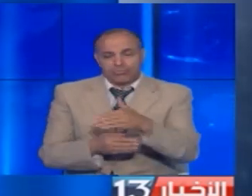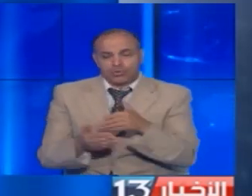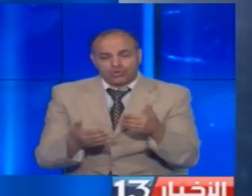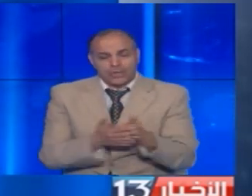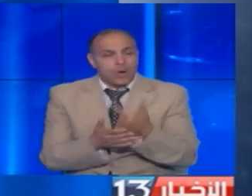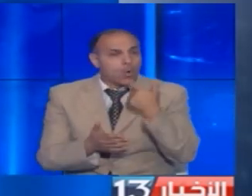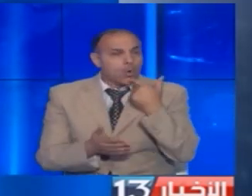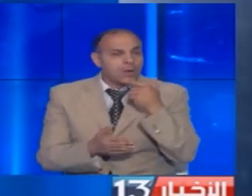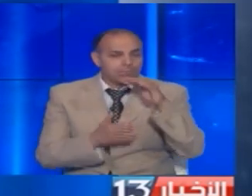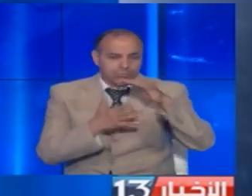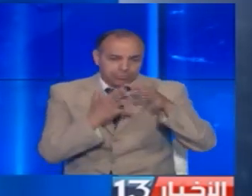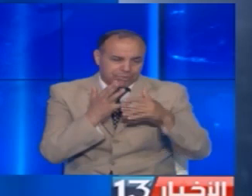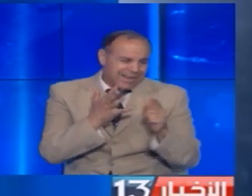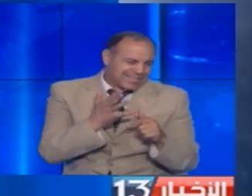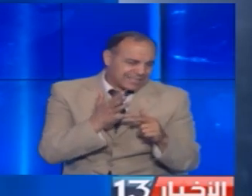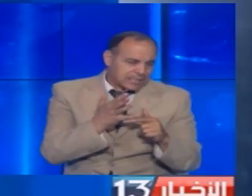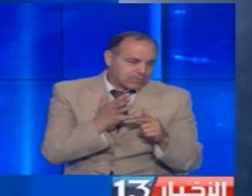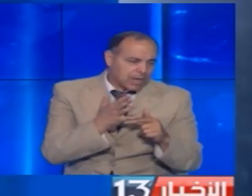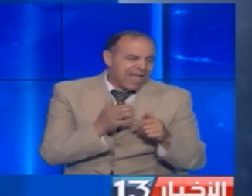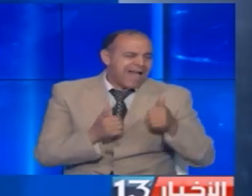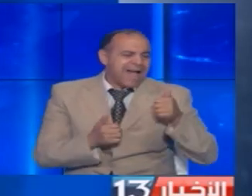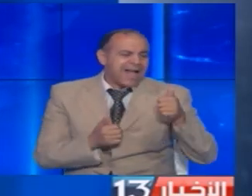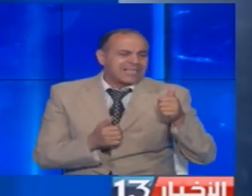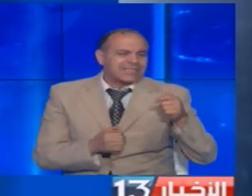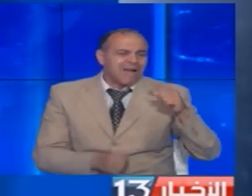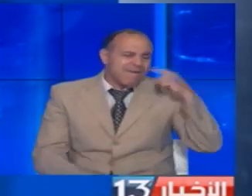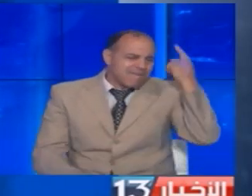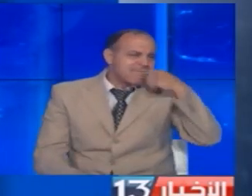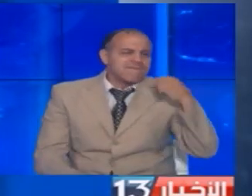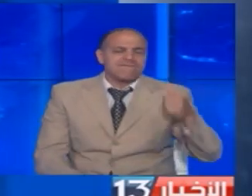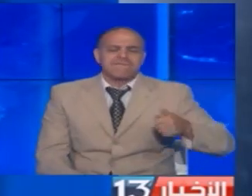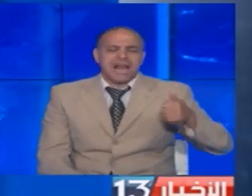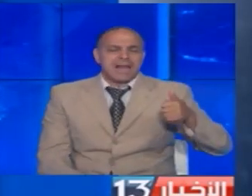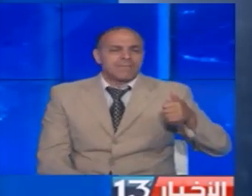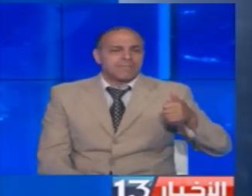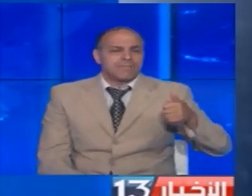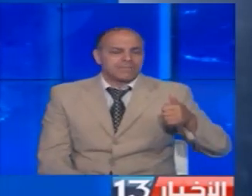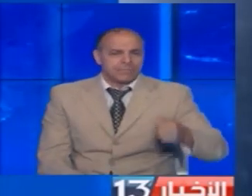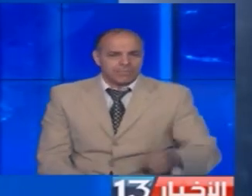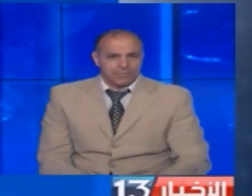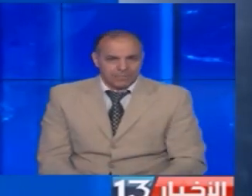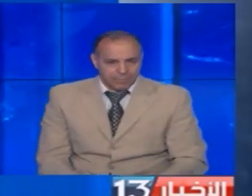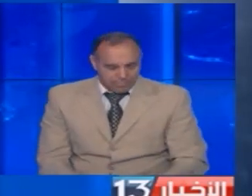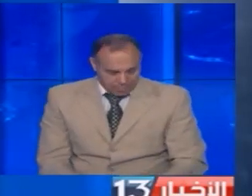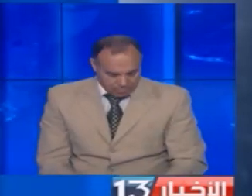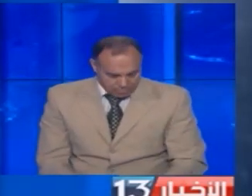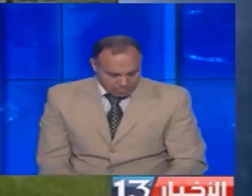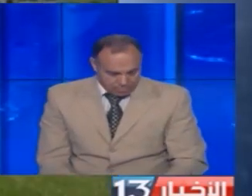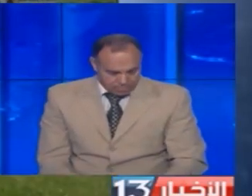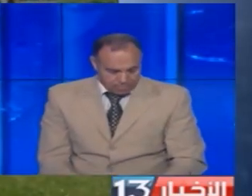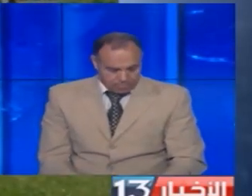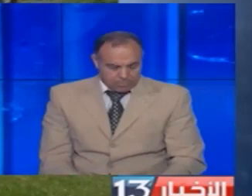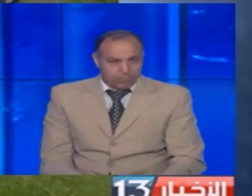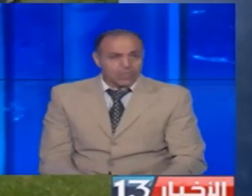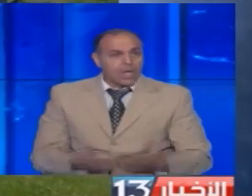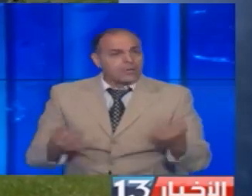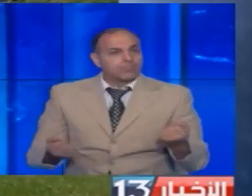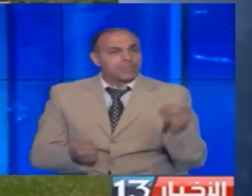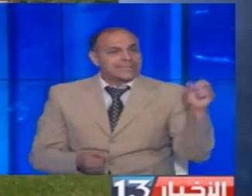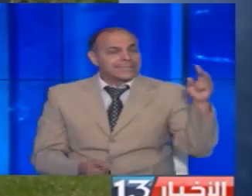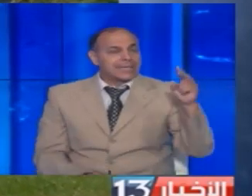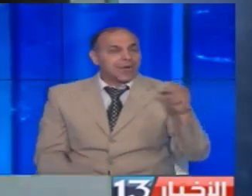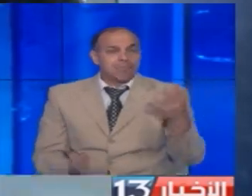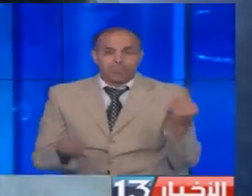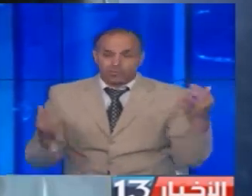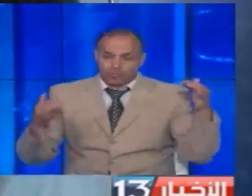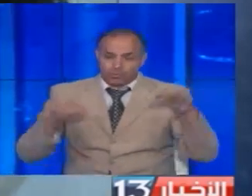تم تصنيفها مؤخراً أفضل ثالث وجهة سياحية في العالم. حركية سياحية